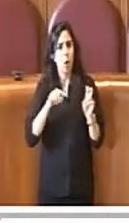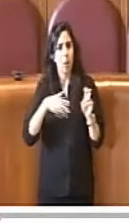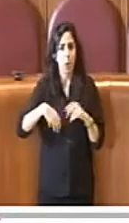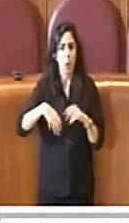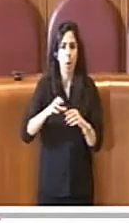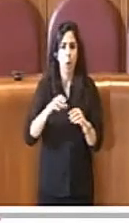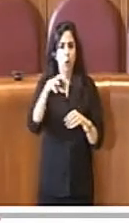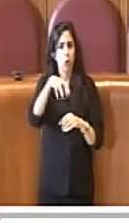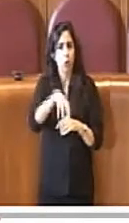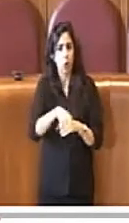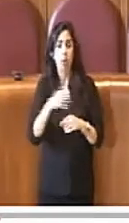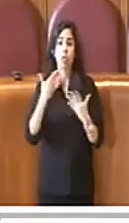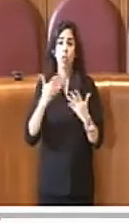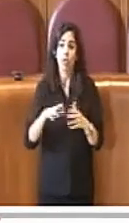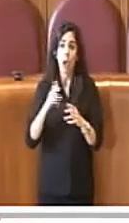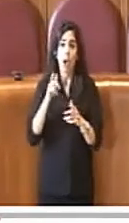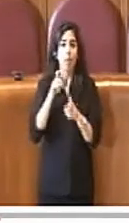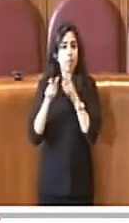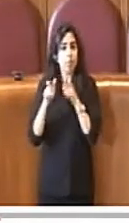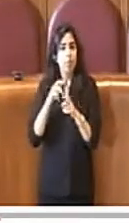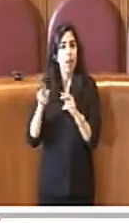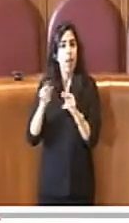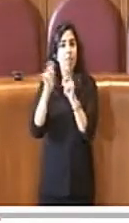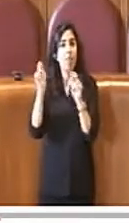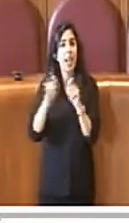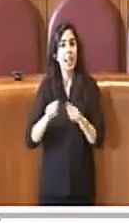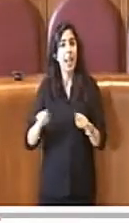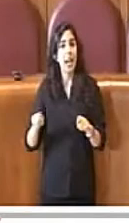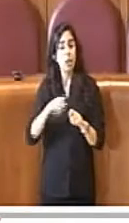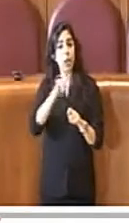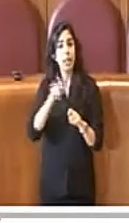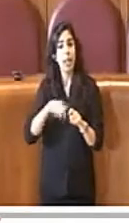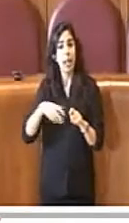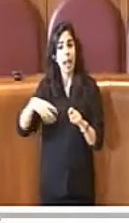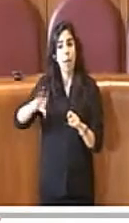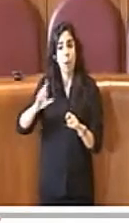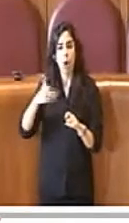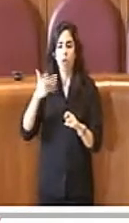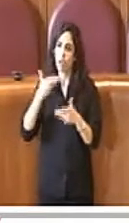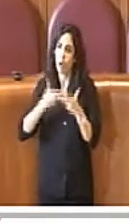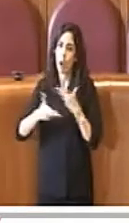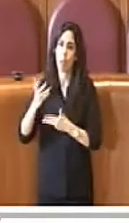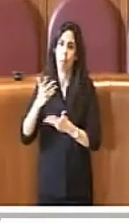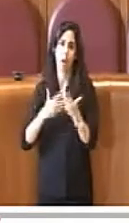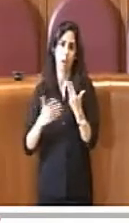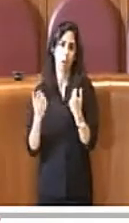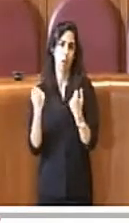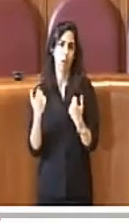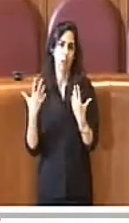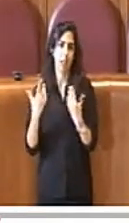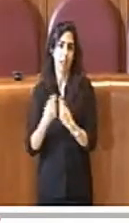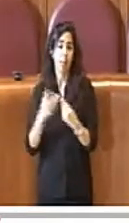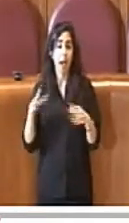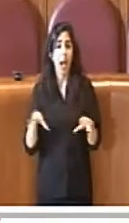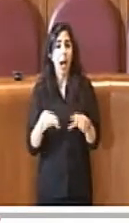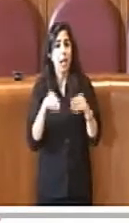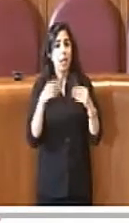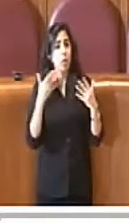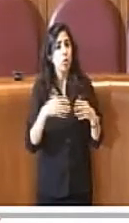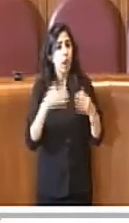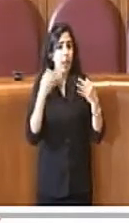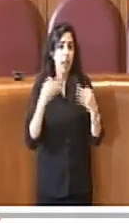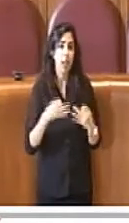con le quali si è stabilita una proficua collaborazione e si è deciso fin dall'inizio di salvaguardare la vocazione sportiva